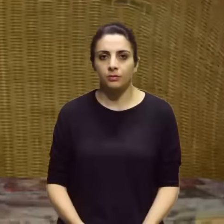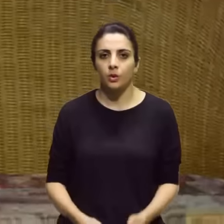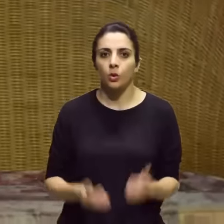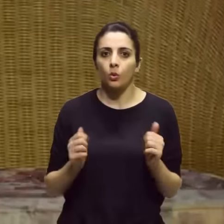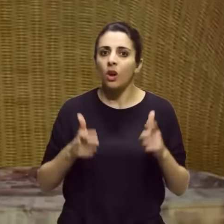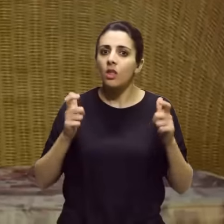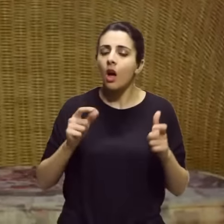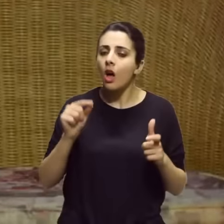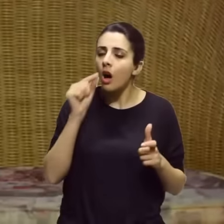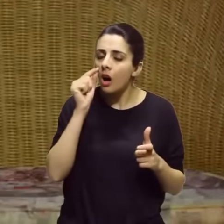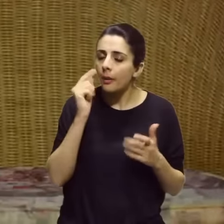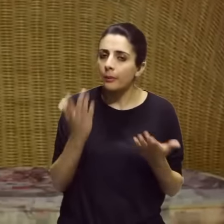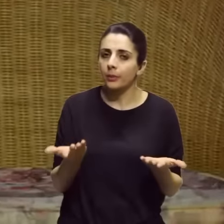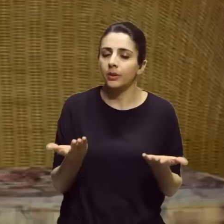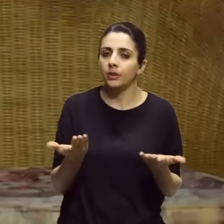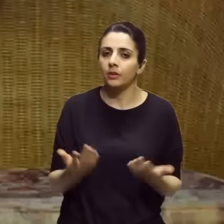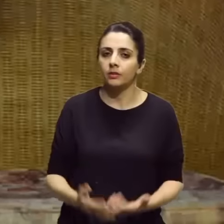Nerede kaldı bu embesil ya?